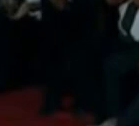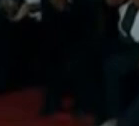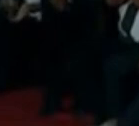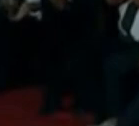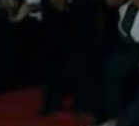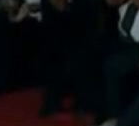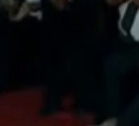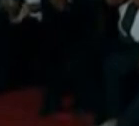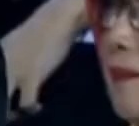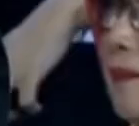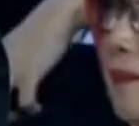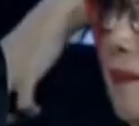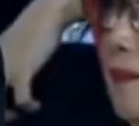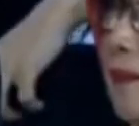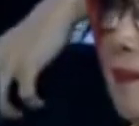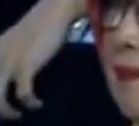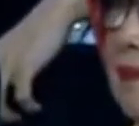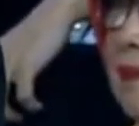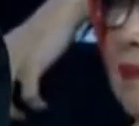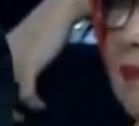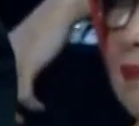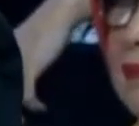kayak reporter sepak bola.